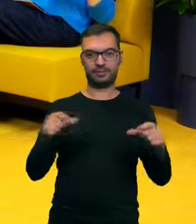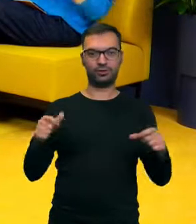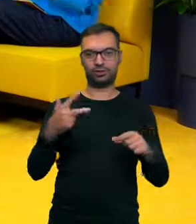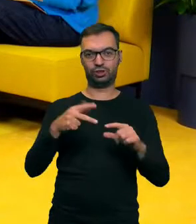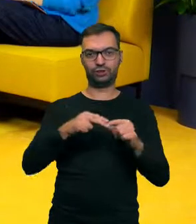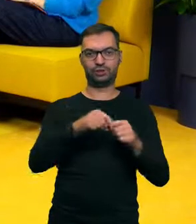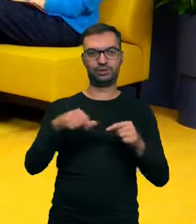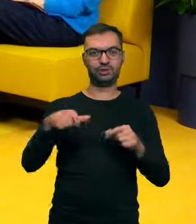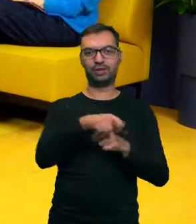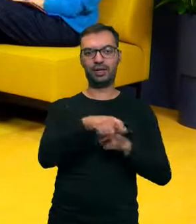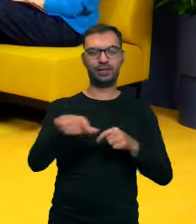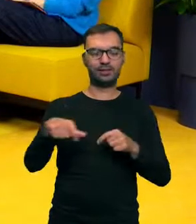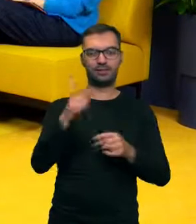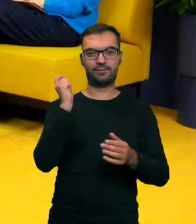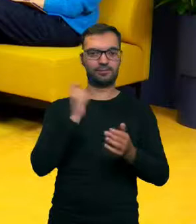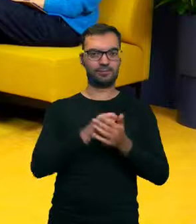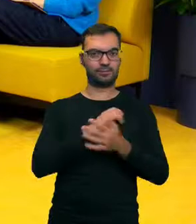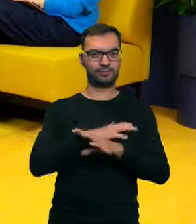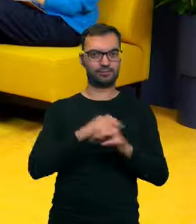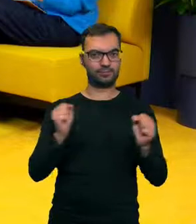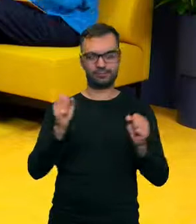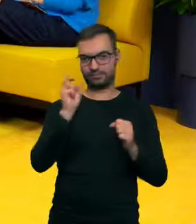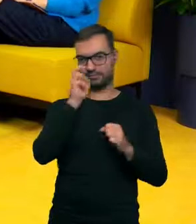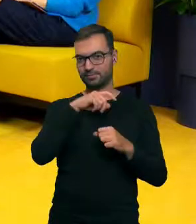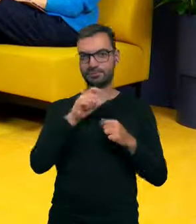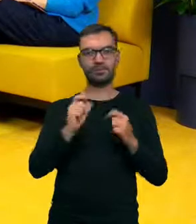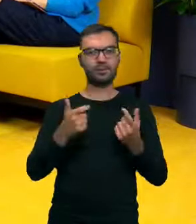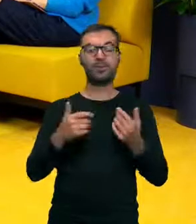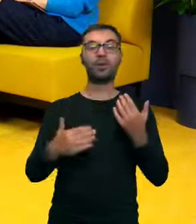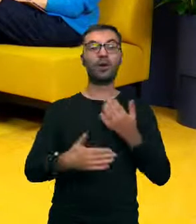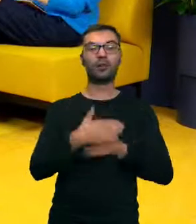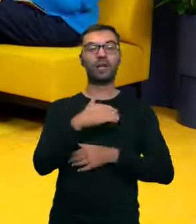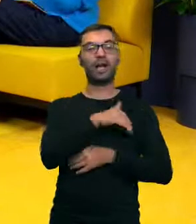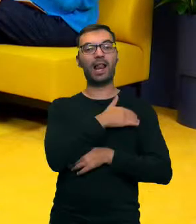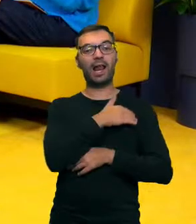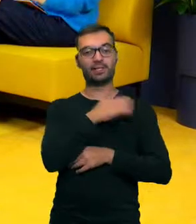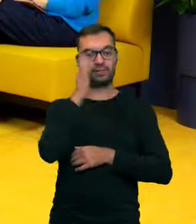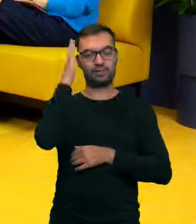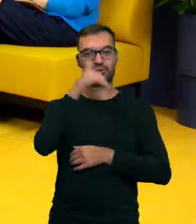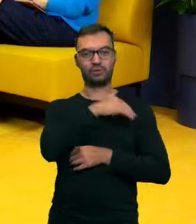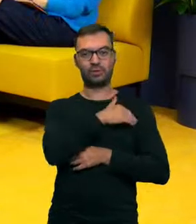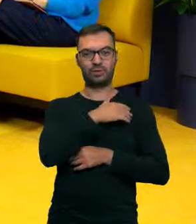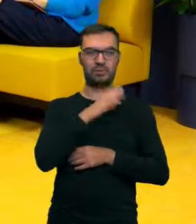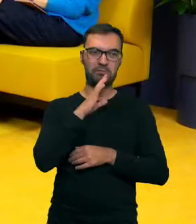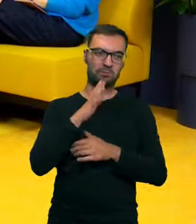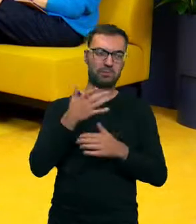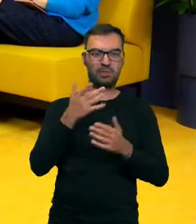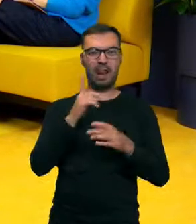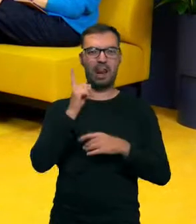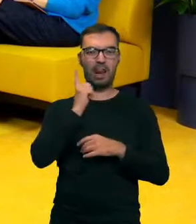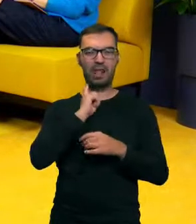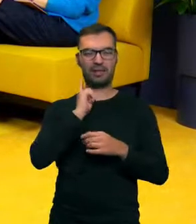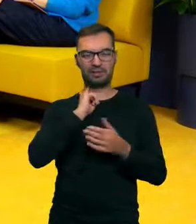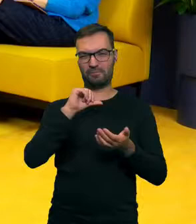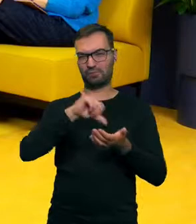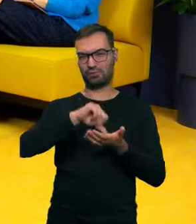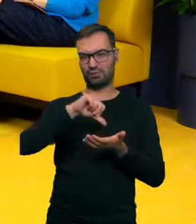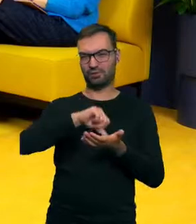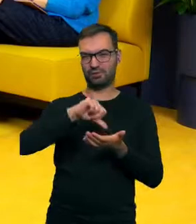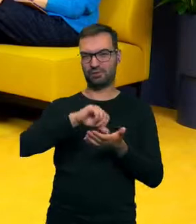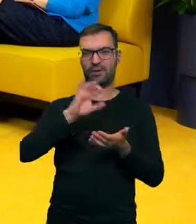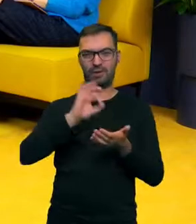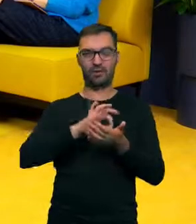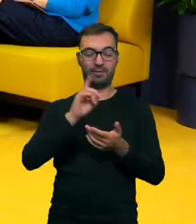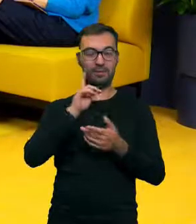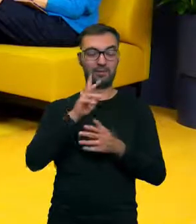wykupione. I zastanawiałam się, ciekawe co to za sytuacja. I okazało się, że to jest klasa szkolna, taka, domyślam się, że środek liceum mniej więcej, która rzeczywiście na tym